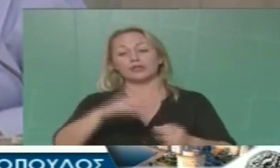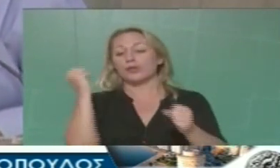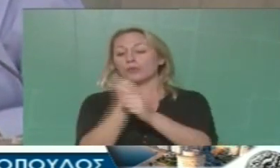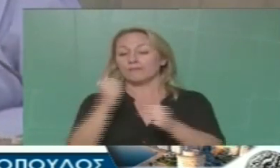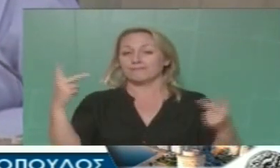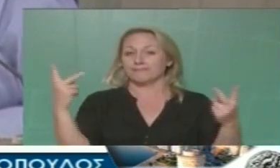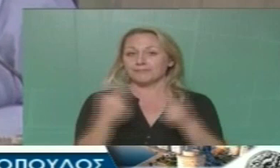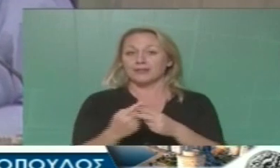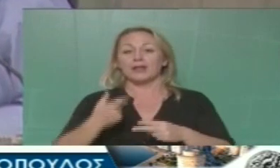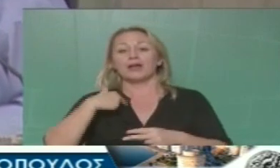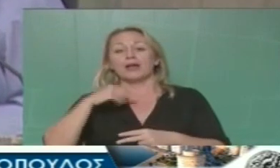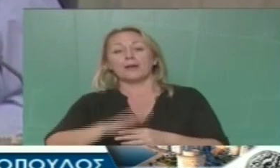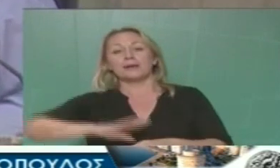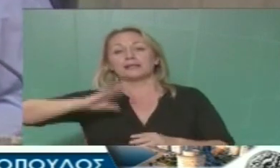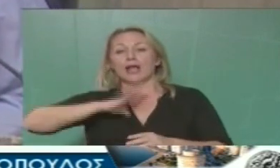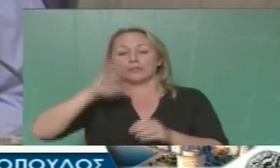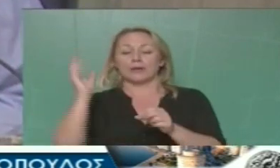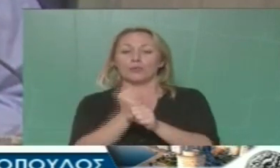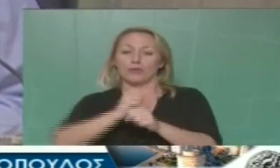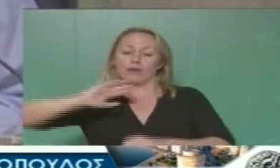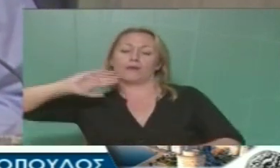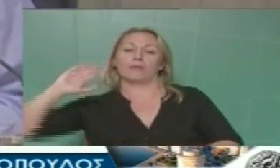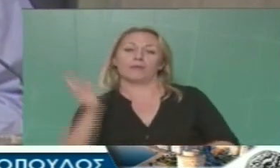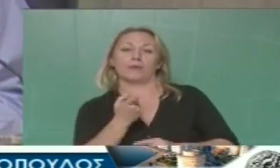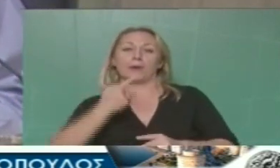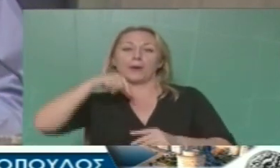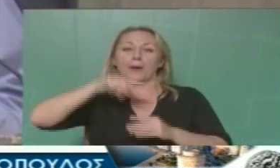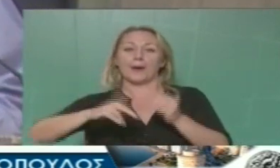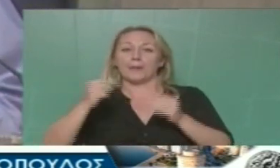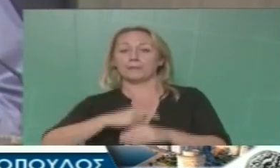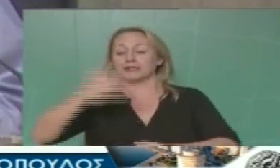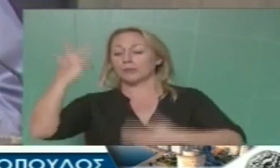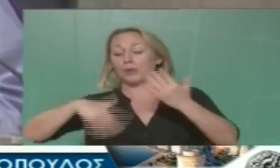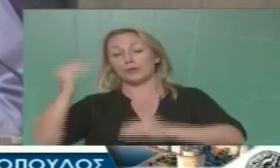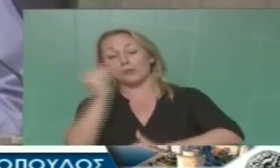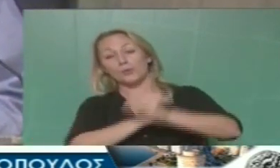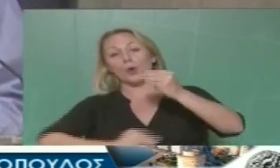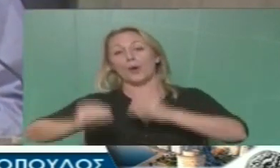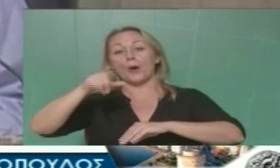εργασιών, από εκατοντάδες απολύσεις εργαζόμενων, από αναθεωρήσεις προς τα πάνω των προϋπολογισμών,